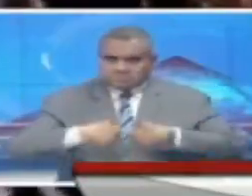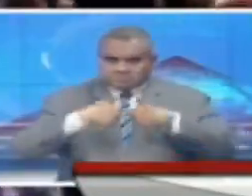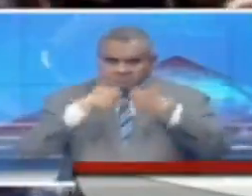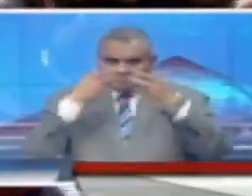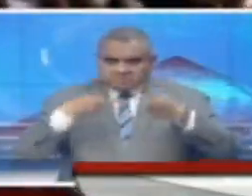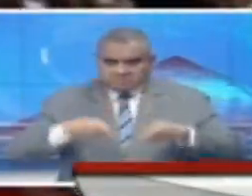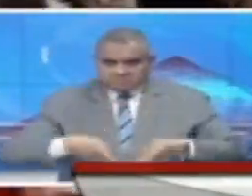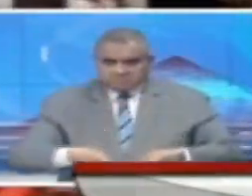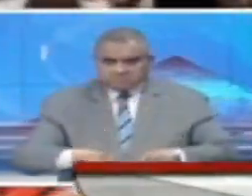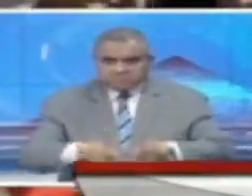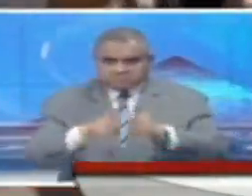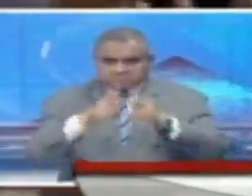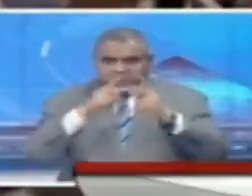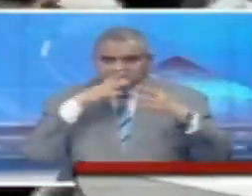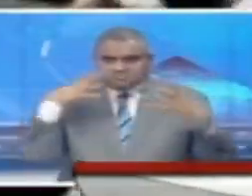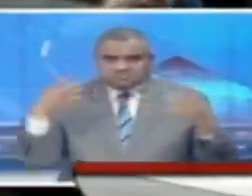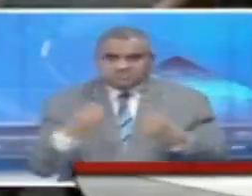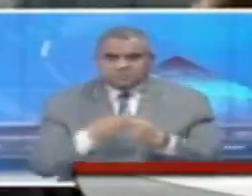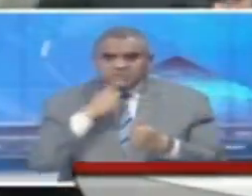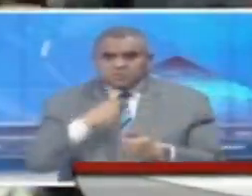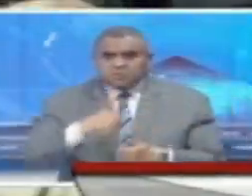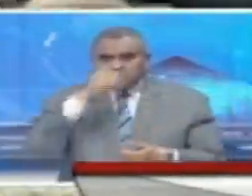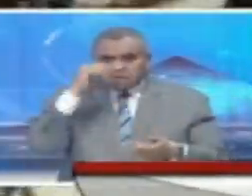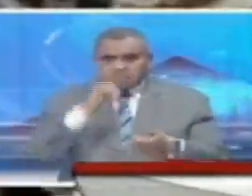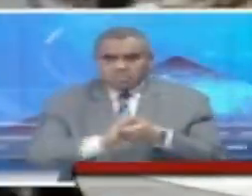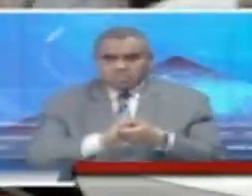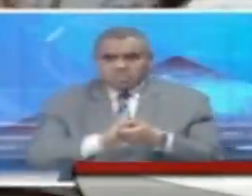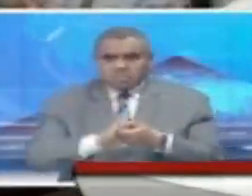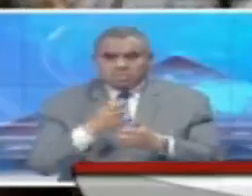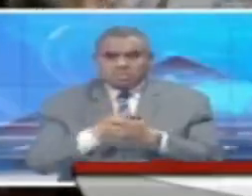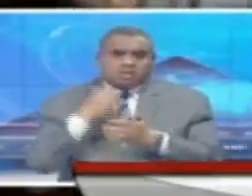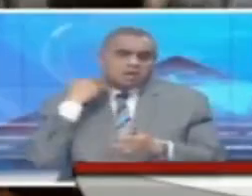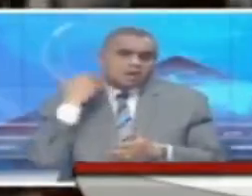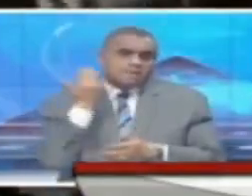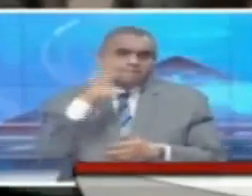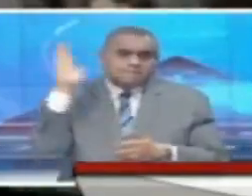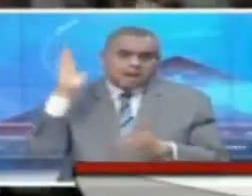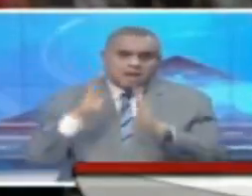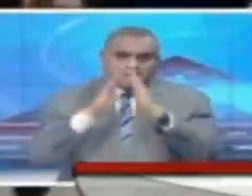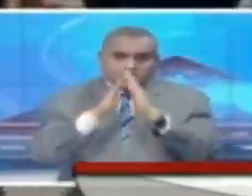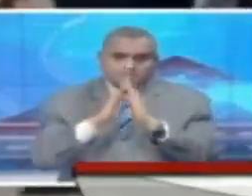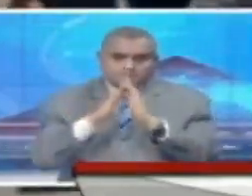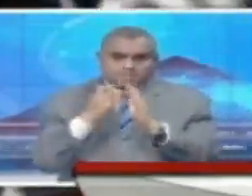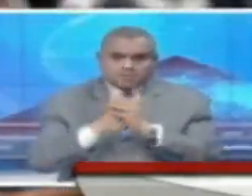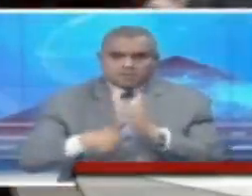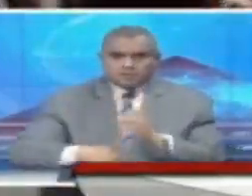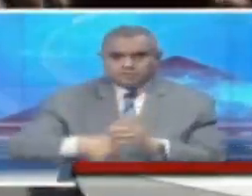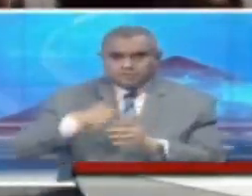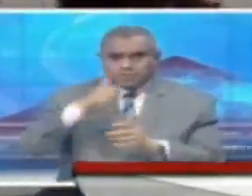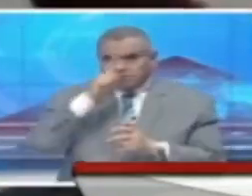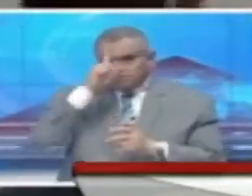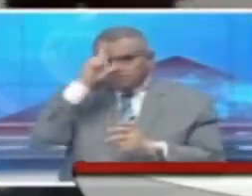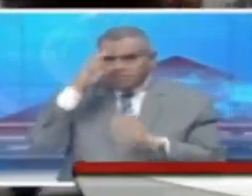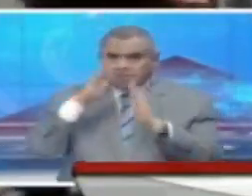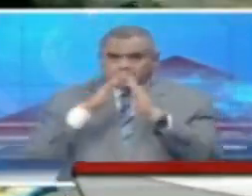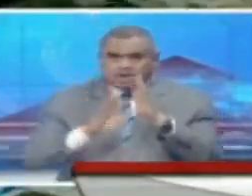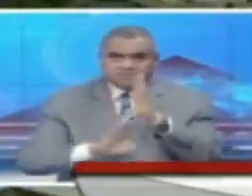وكأنها أحرف لعبارة تقول المجد للمصريين، النصر للإرادة